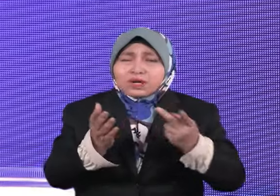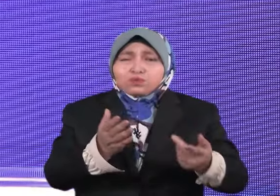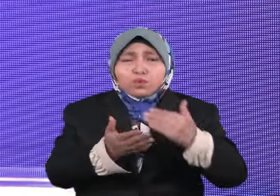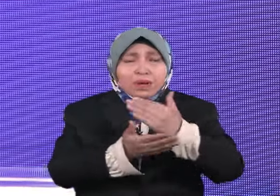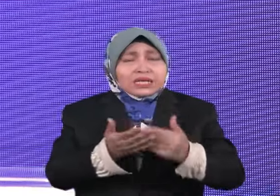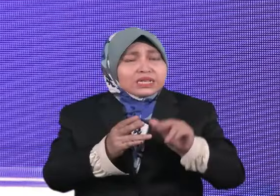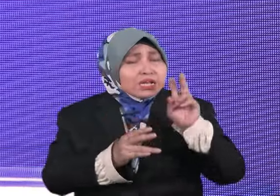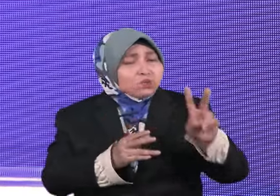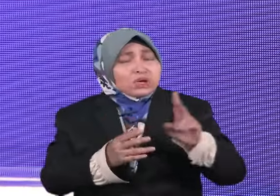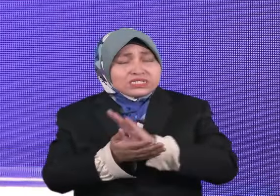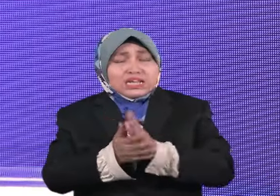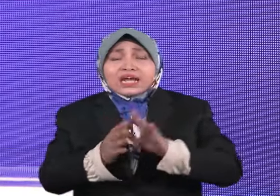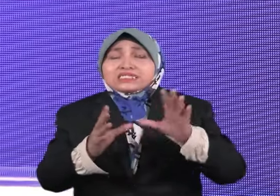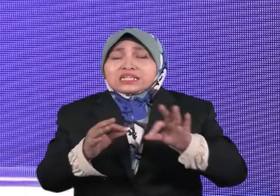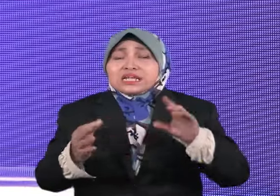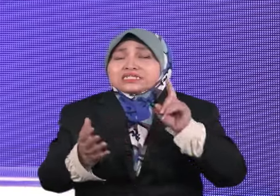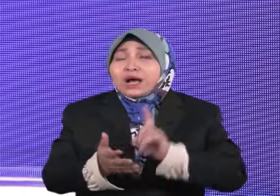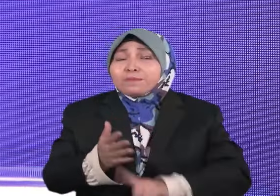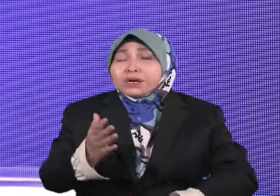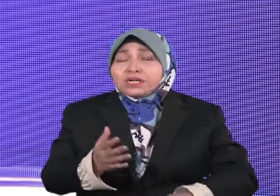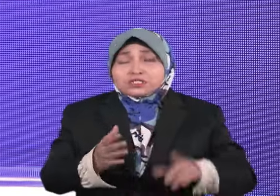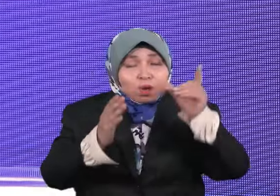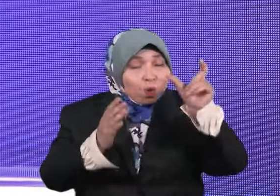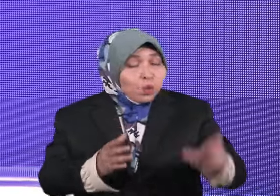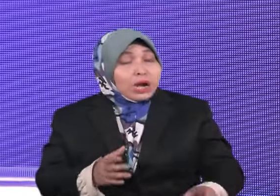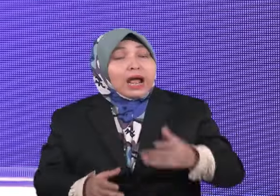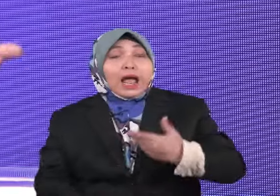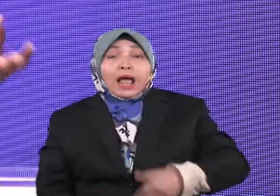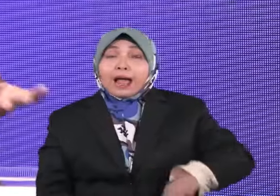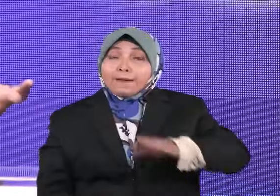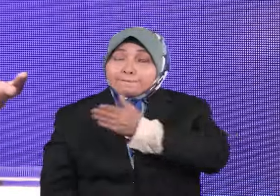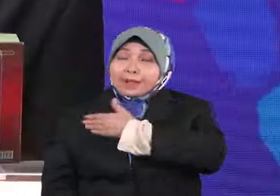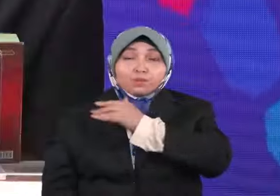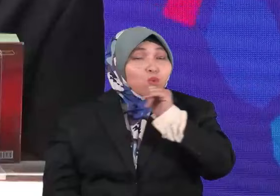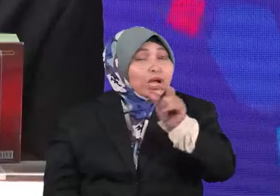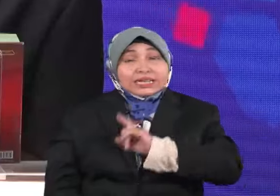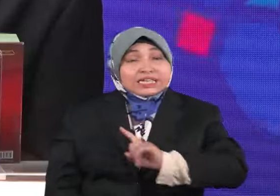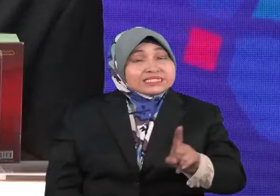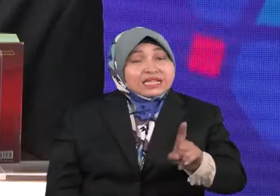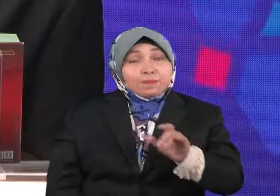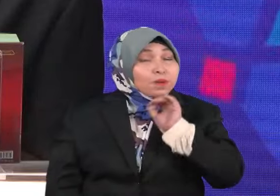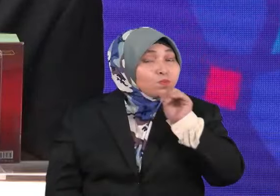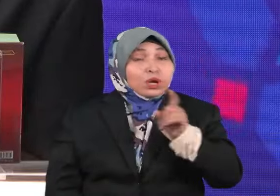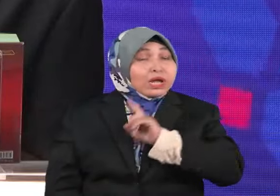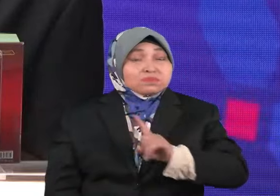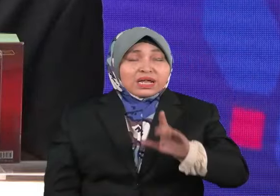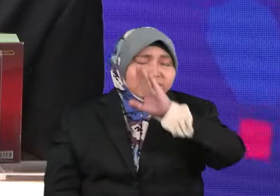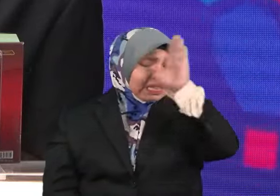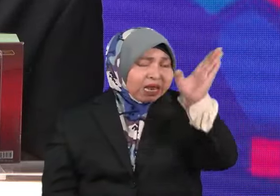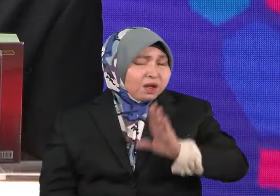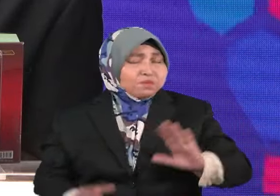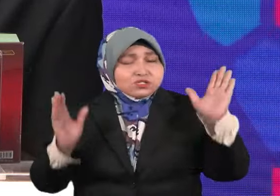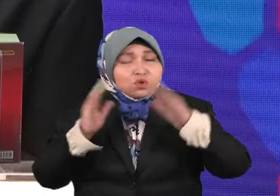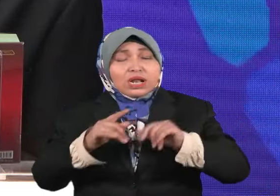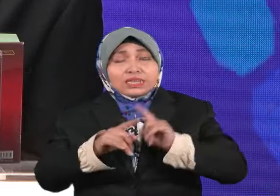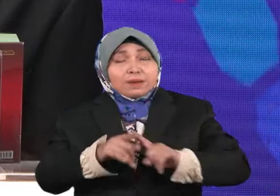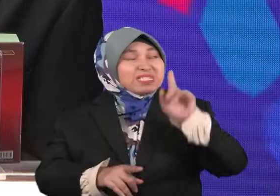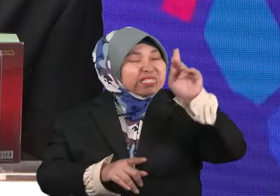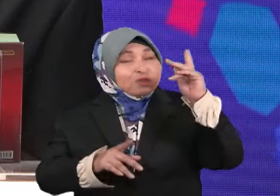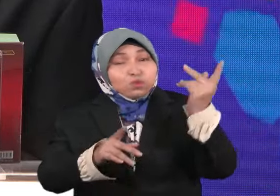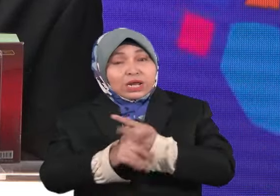itu. Nak ceritanya apa, walaupun seorang hamba itu, dia mungkin bukan Islam Ustaz ya, dia ini mungkin tak pernah sembahyang, tetapi dia sekali